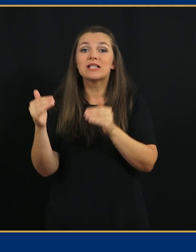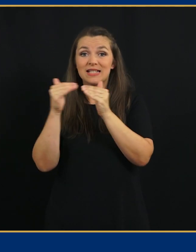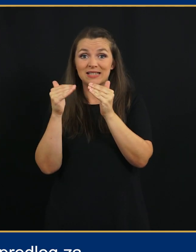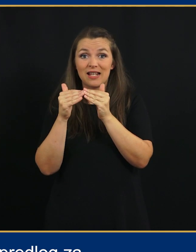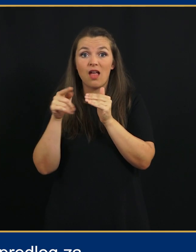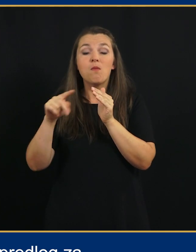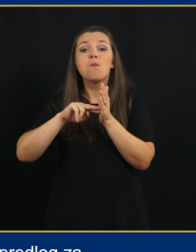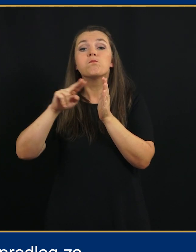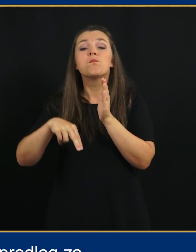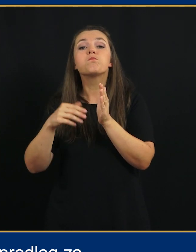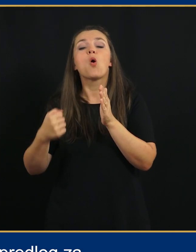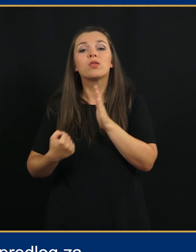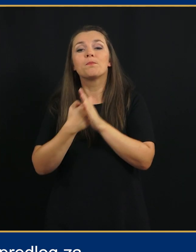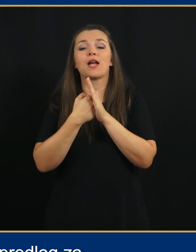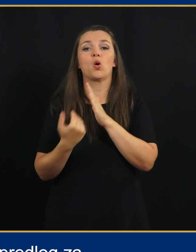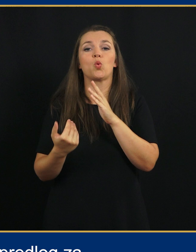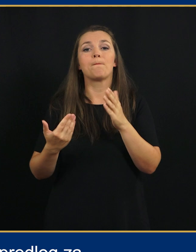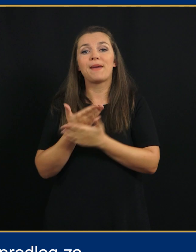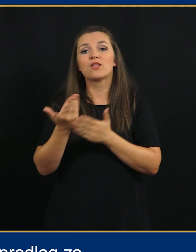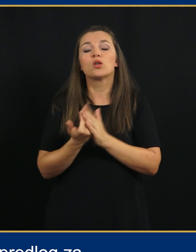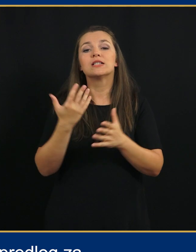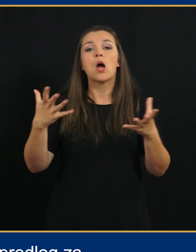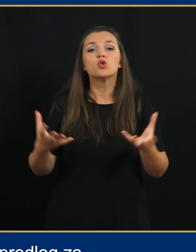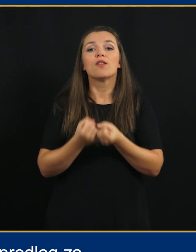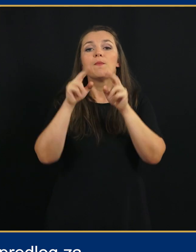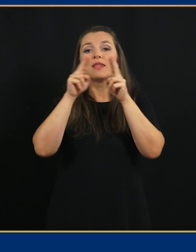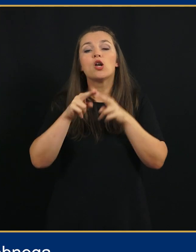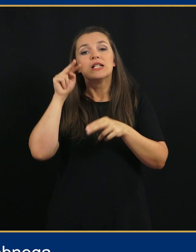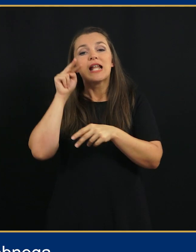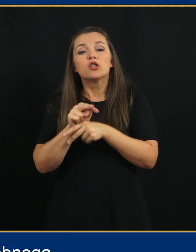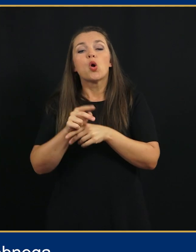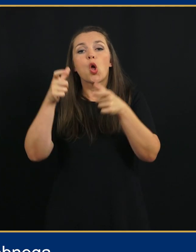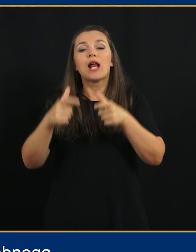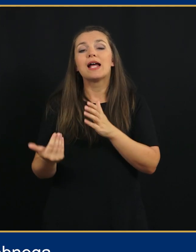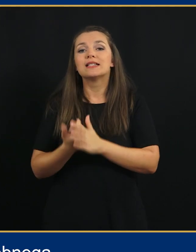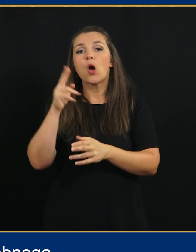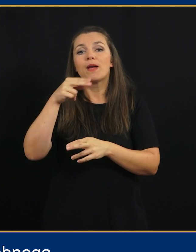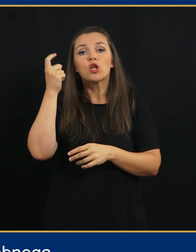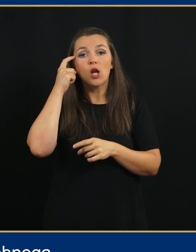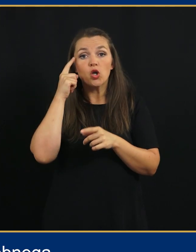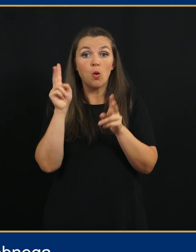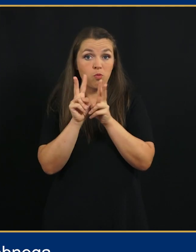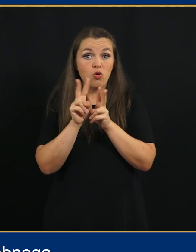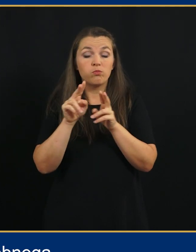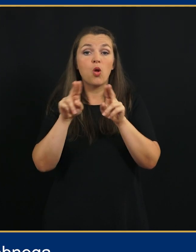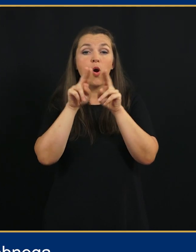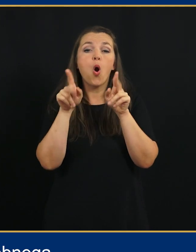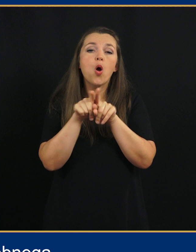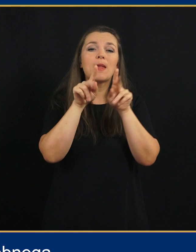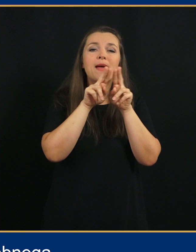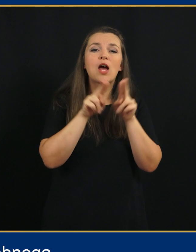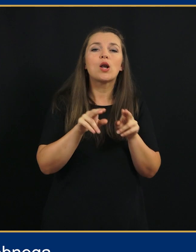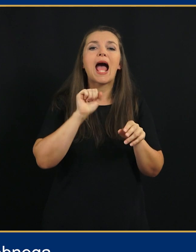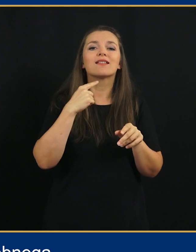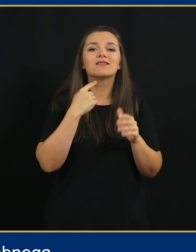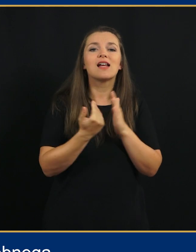narodov, ki je podprl predlog za ustanovitev mednarodnega nadzornega organa za umetno inteligenco, podobnega mednarodni agenciji za